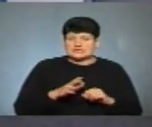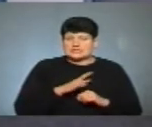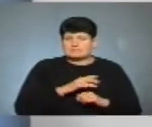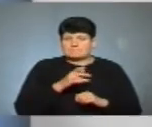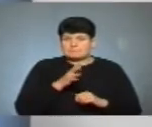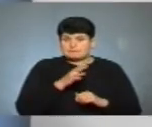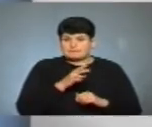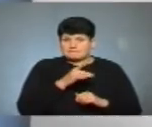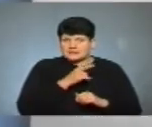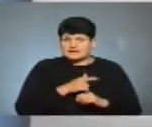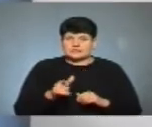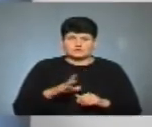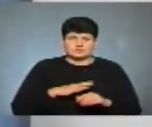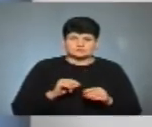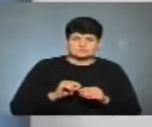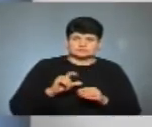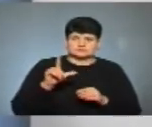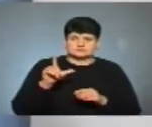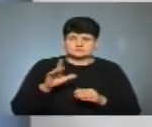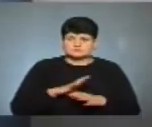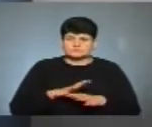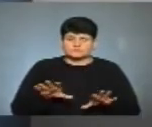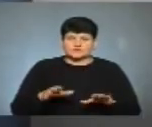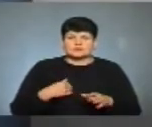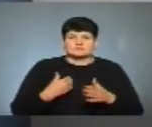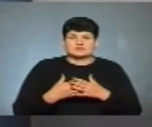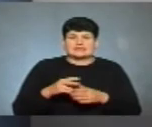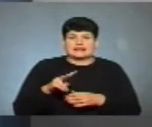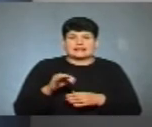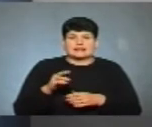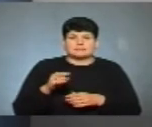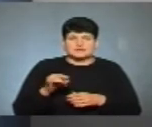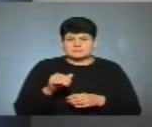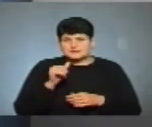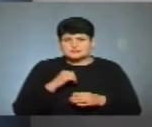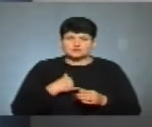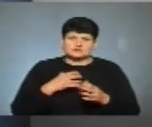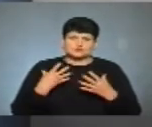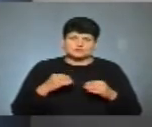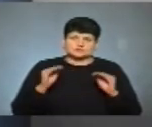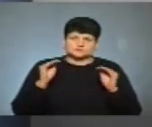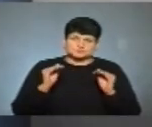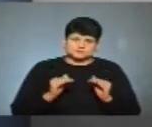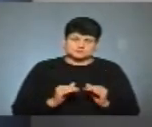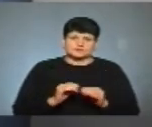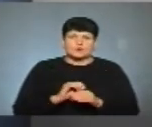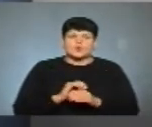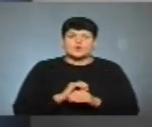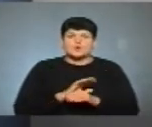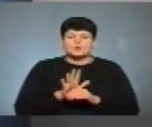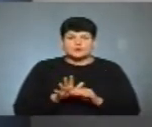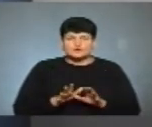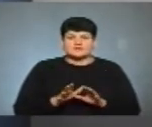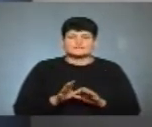не було сплеску, тому що ви пам'ятаєте, у нас вже, наприклад, там липень місяць, у нас вже так присів коронавірус, що фактично не було